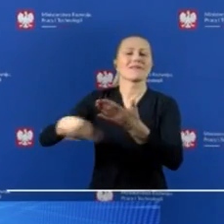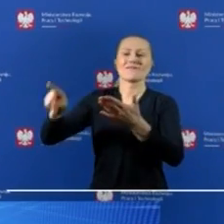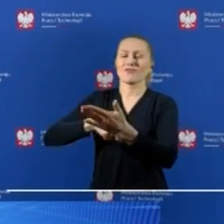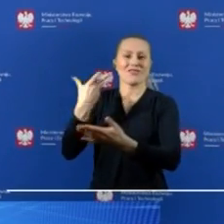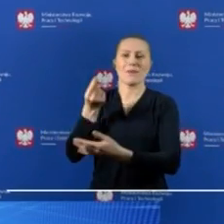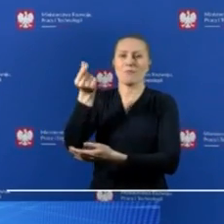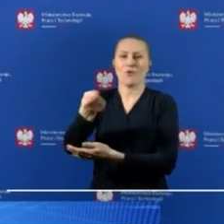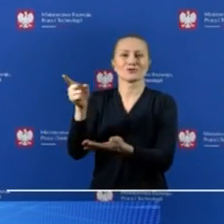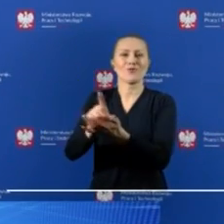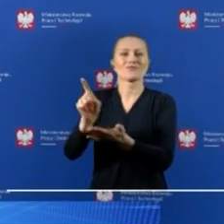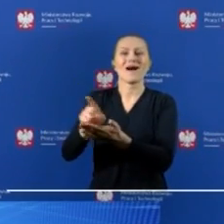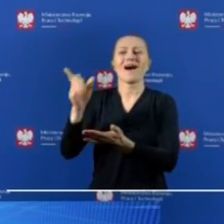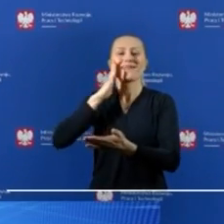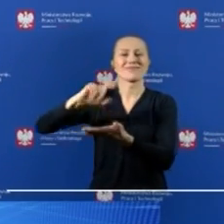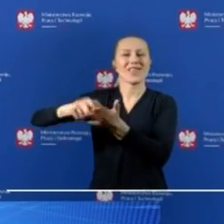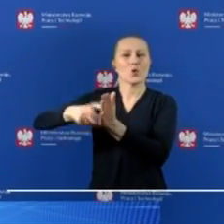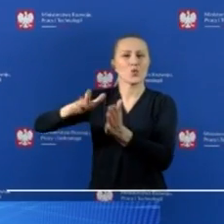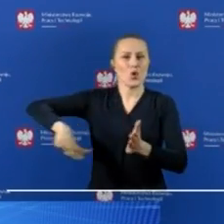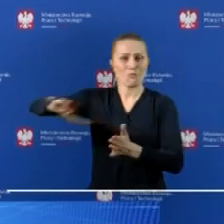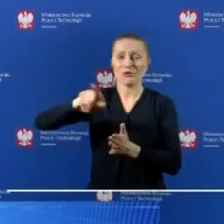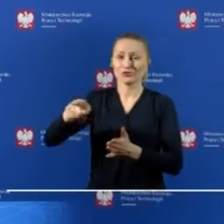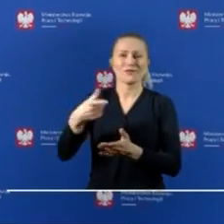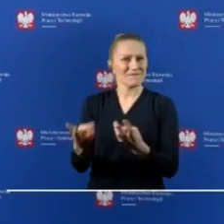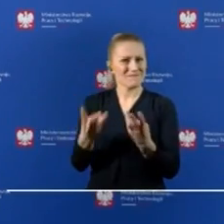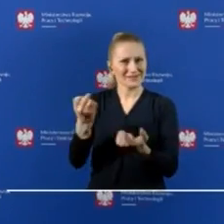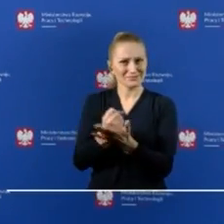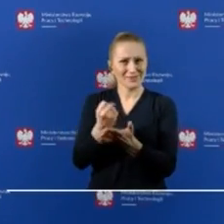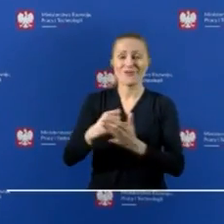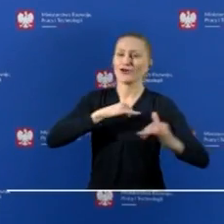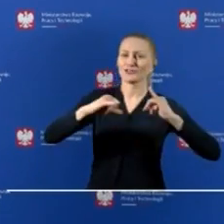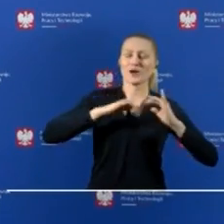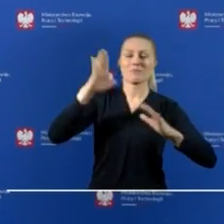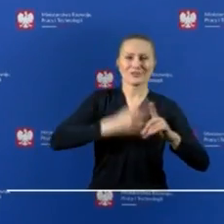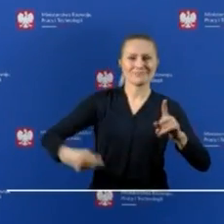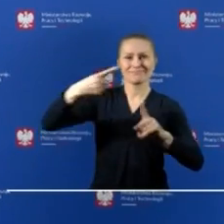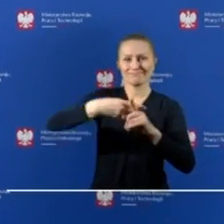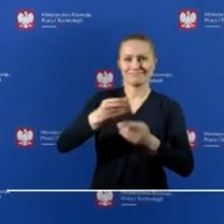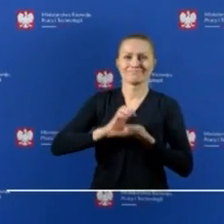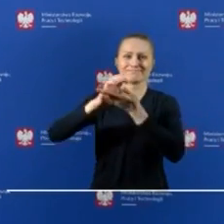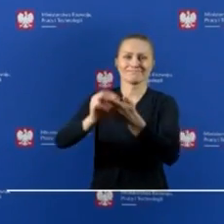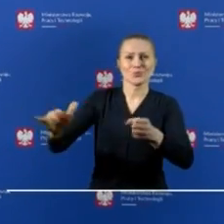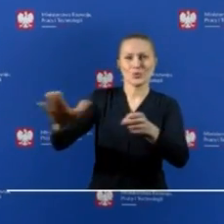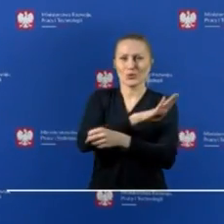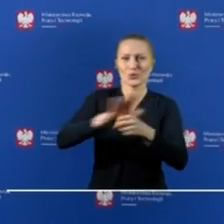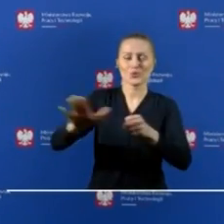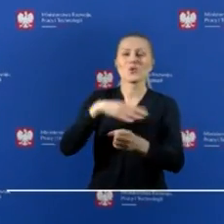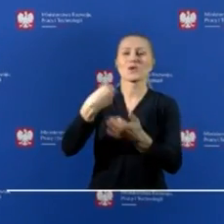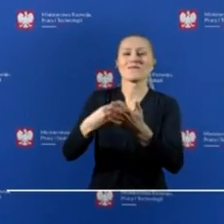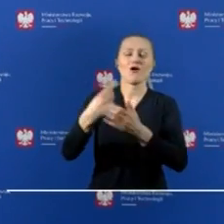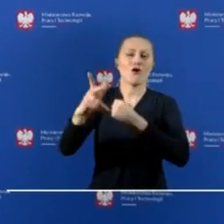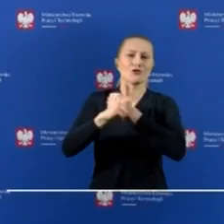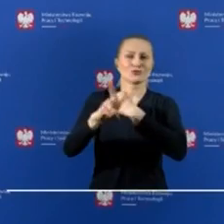to jest bardzo ważne dla przedsiębiorców. Rząd będzie refinansował samorządom 80